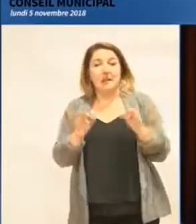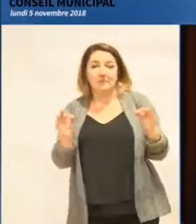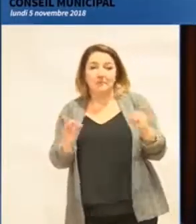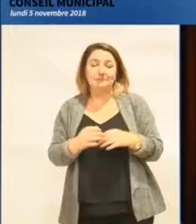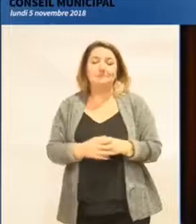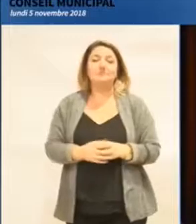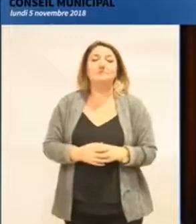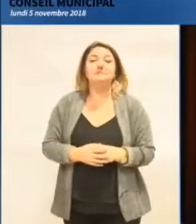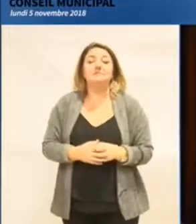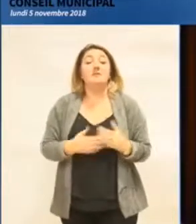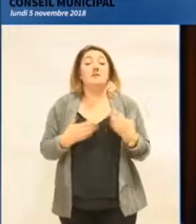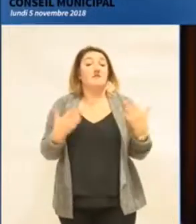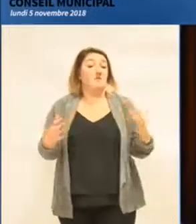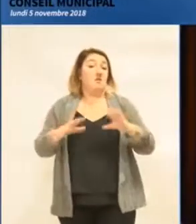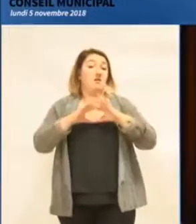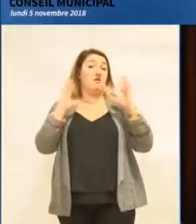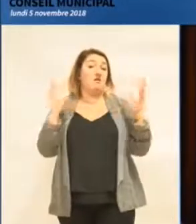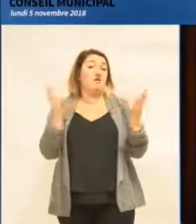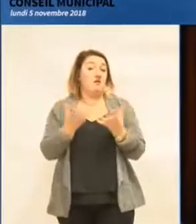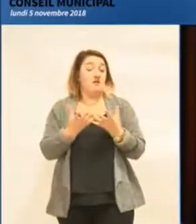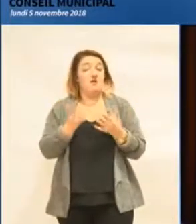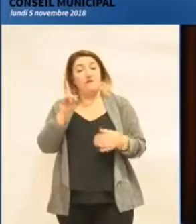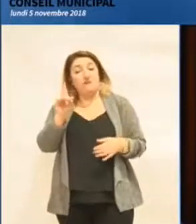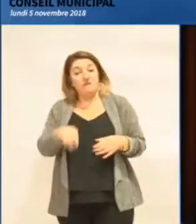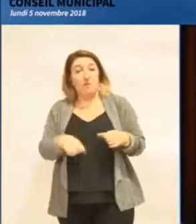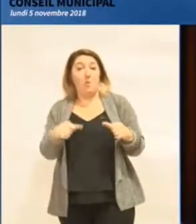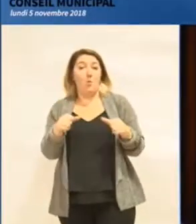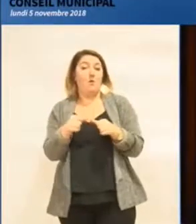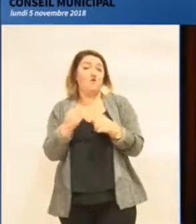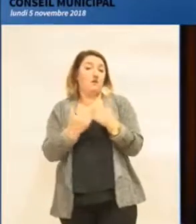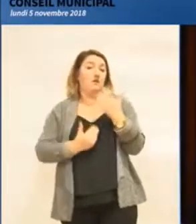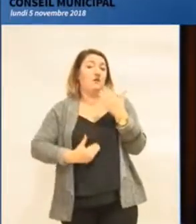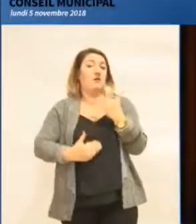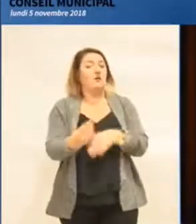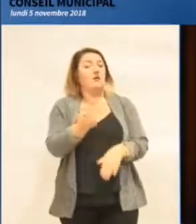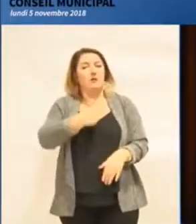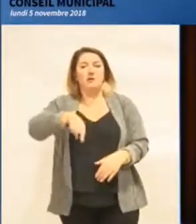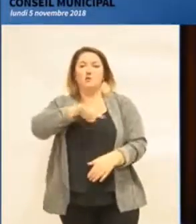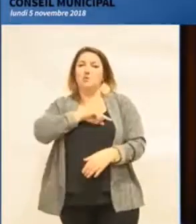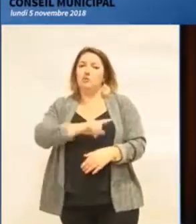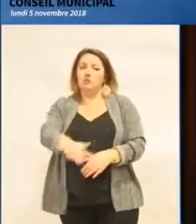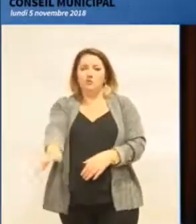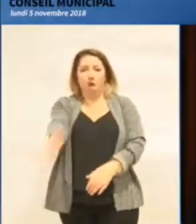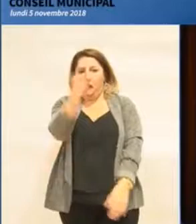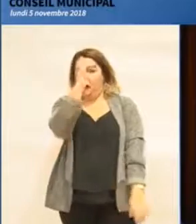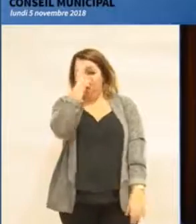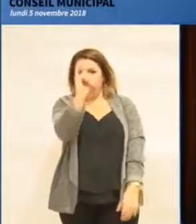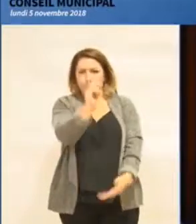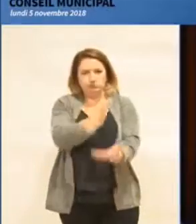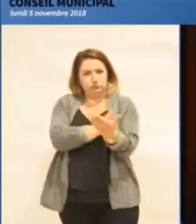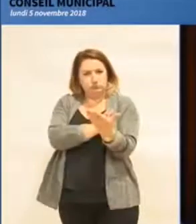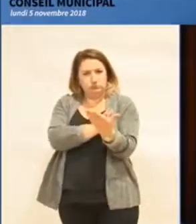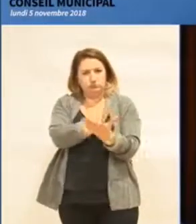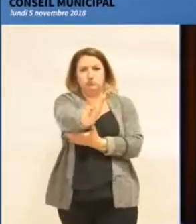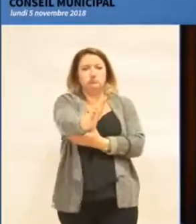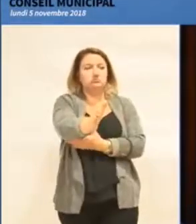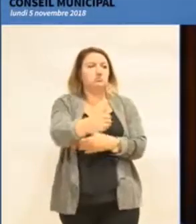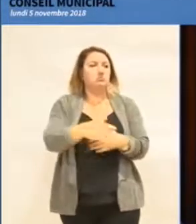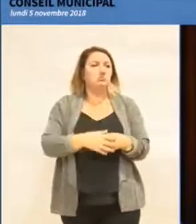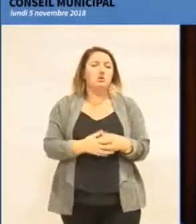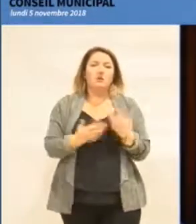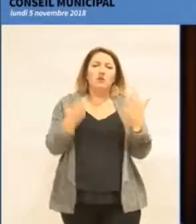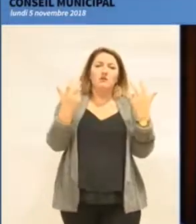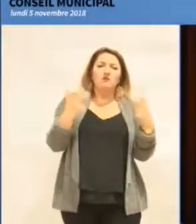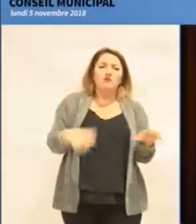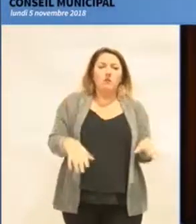nous devons faire. Nous garderons quant à nous le cap. Il n'est pas question de tomber dans une espèce de